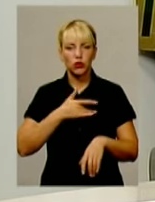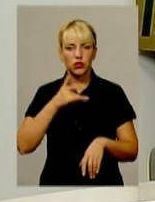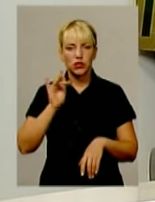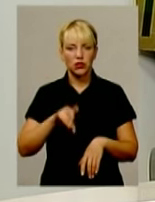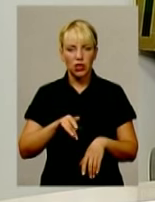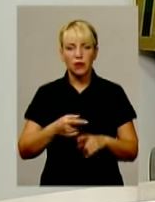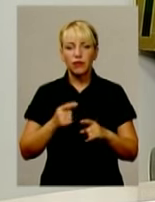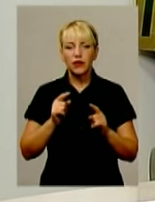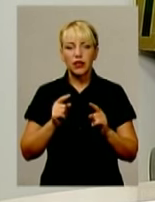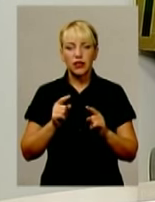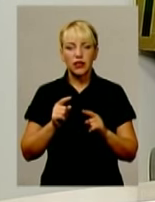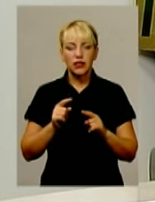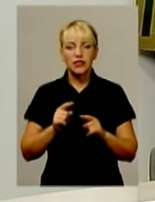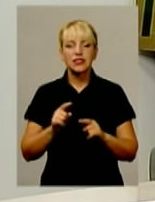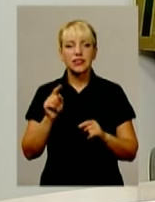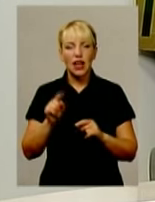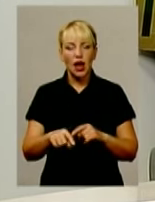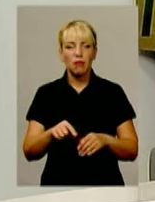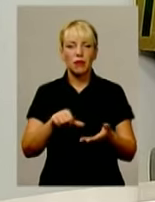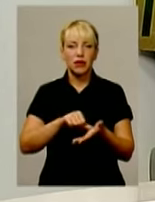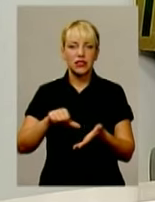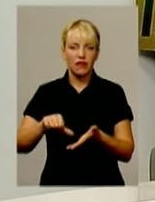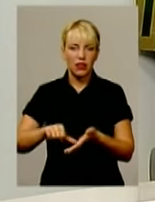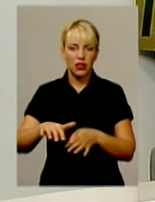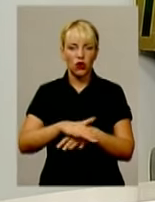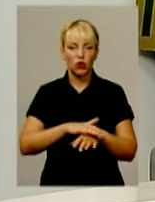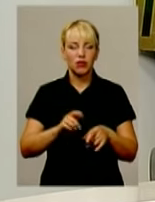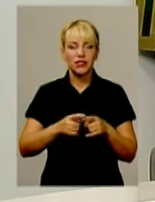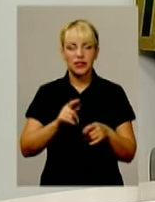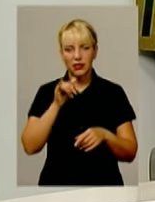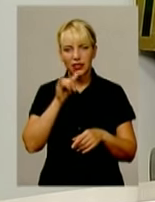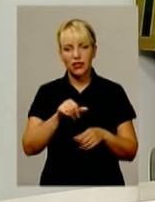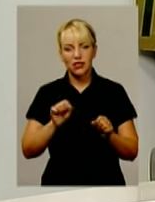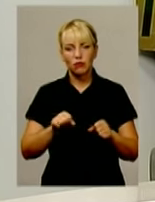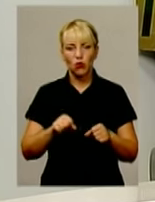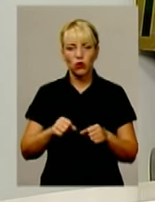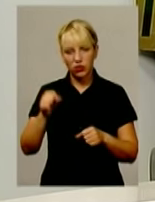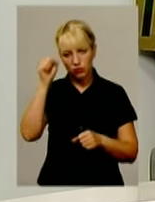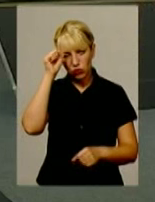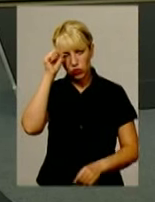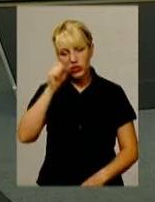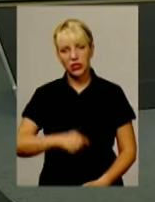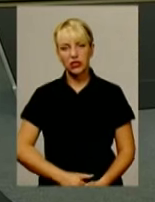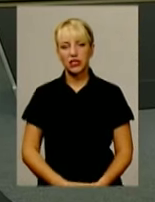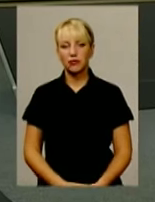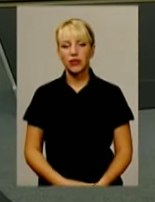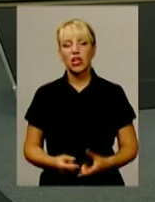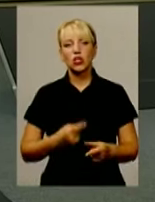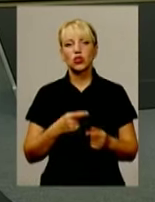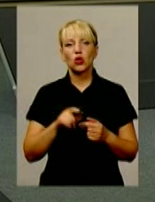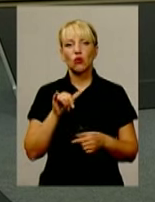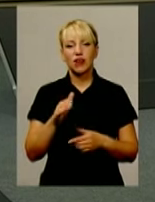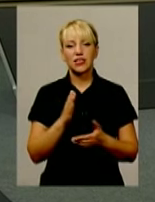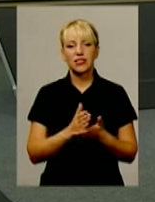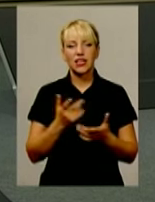сильний. Саме от представників громади, це не дай змоги от десь покуситися. Чи у вас уже є якась інформація,